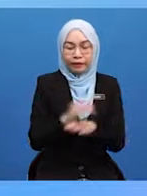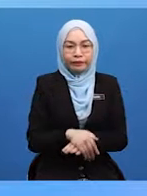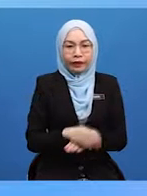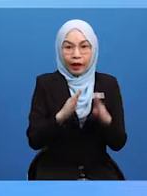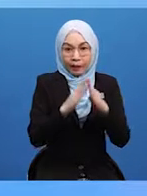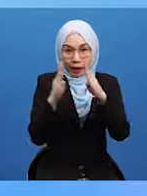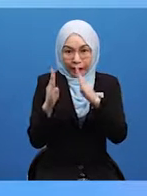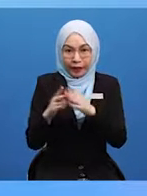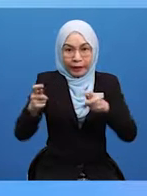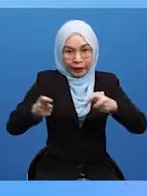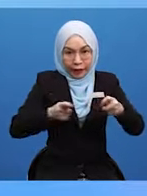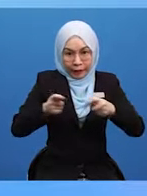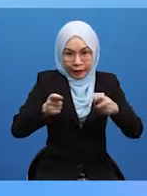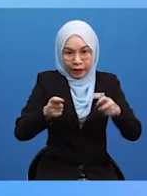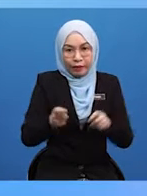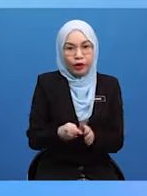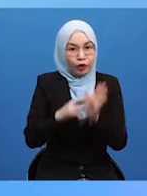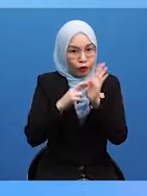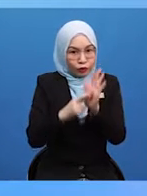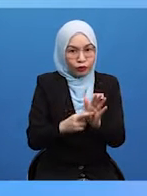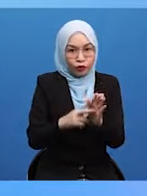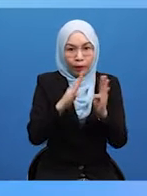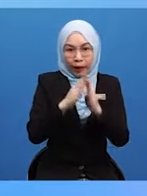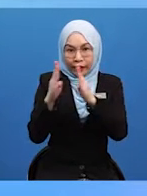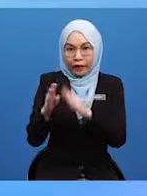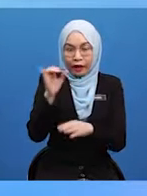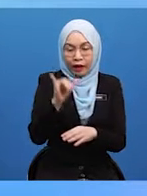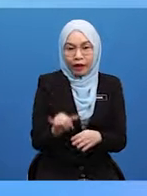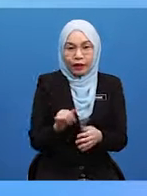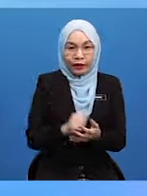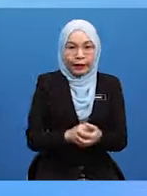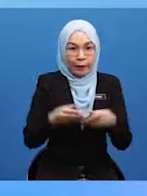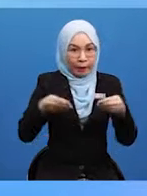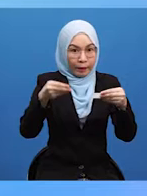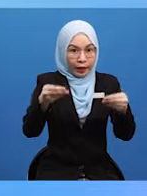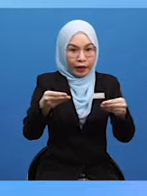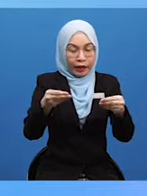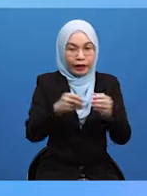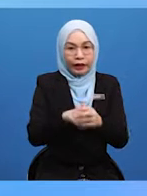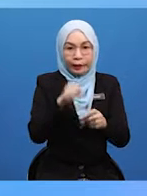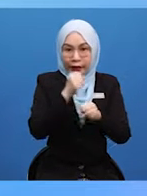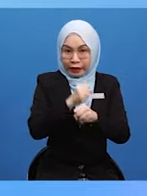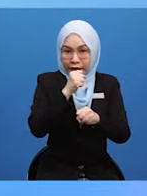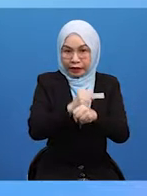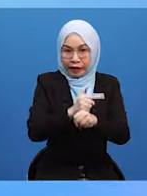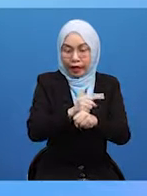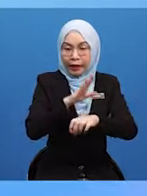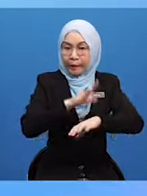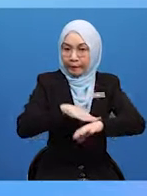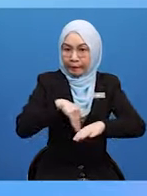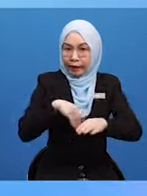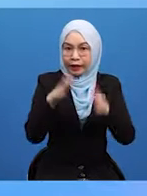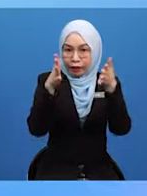pula merujuk sebuah bandar yang menawarkan pelbagai bentuk perkhidmatan